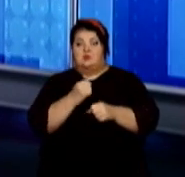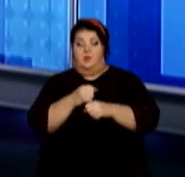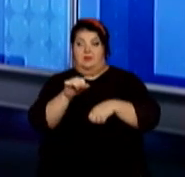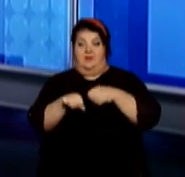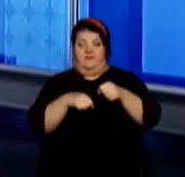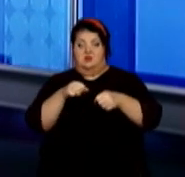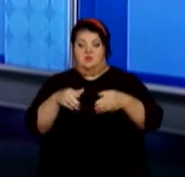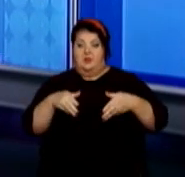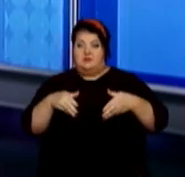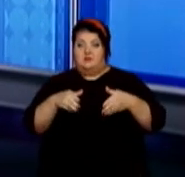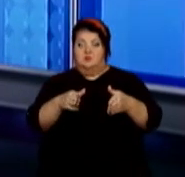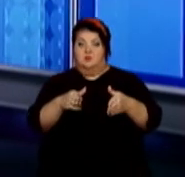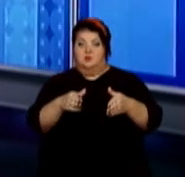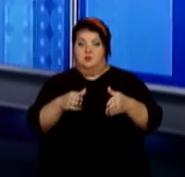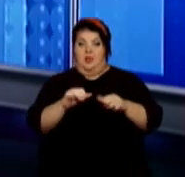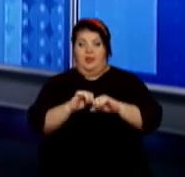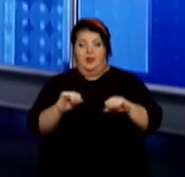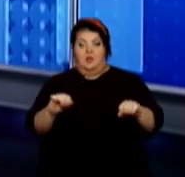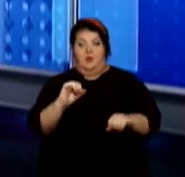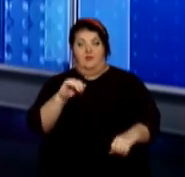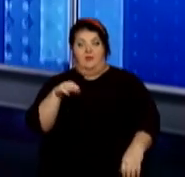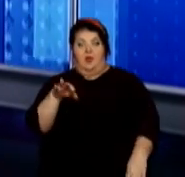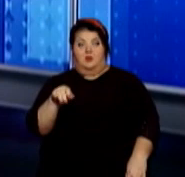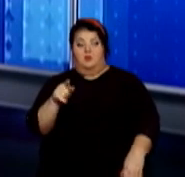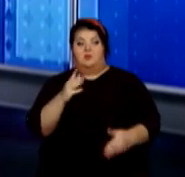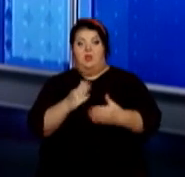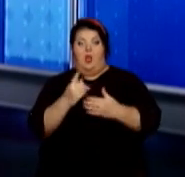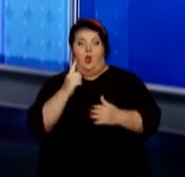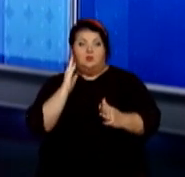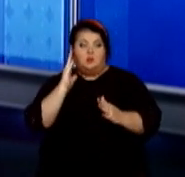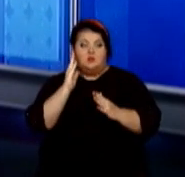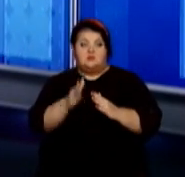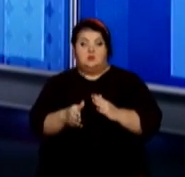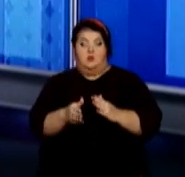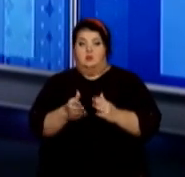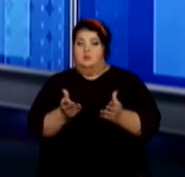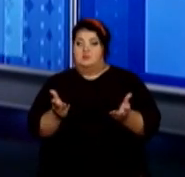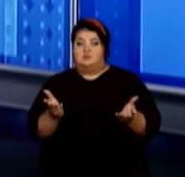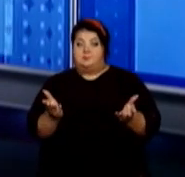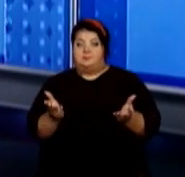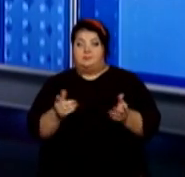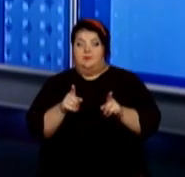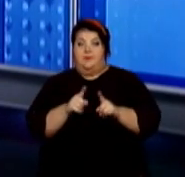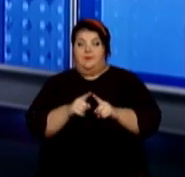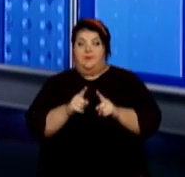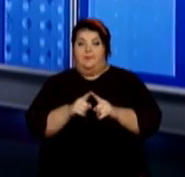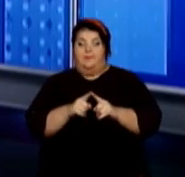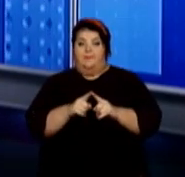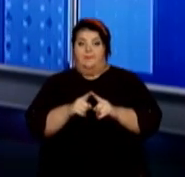смуги. Це що, Яківчанська, Героїв АТО, вона є односторонньою, там дві смуги в одну сторону до перевулку